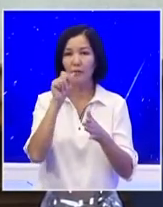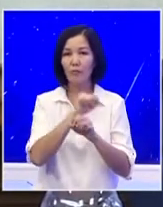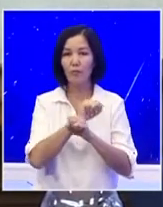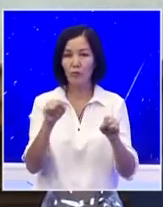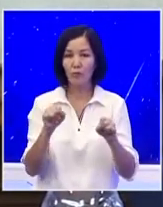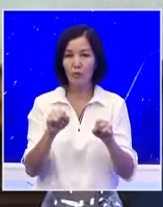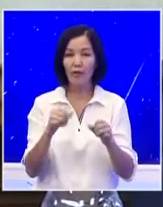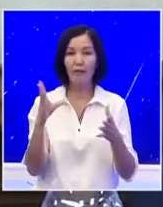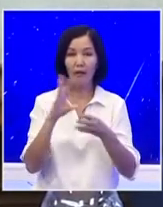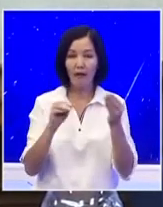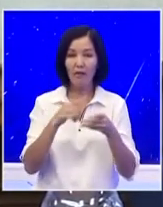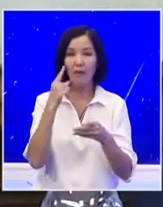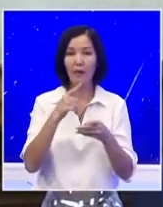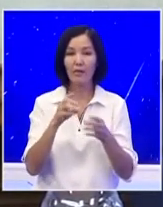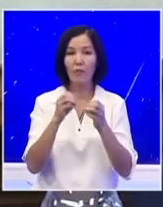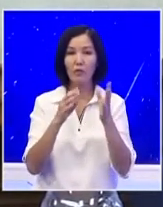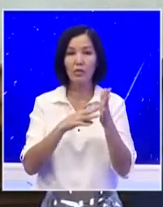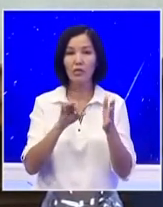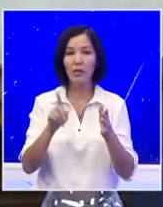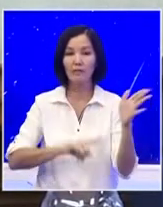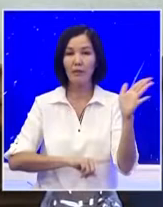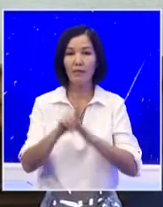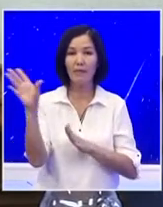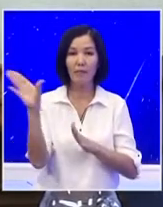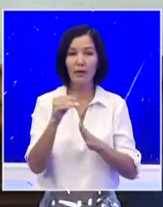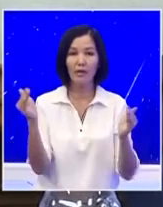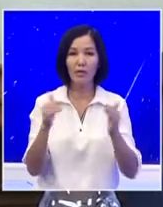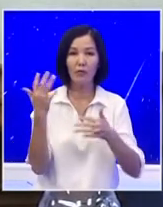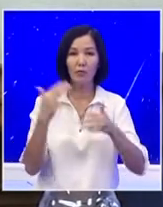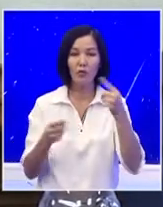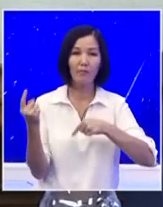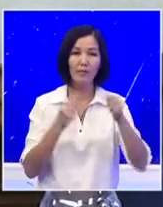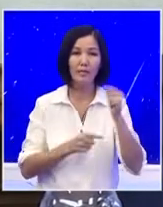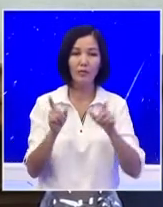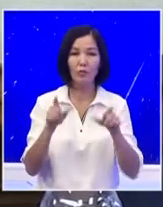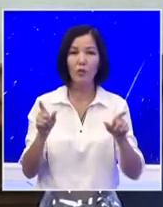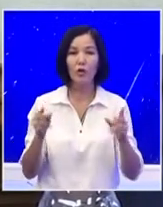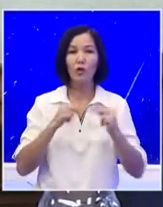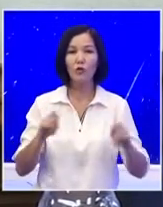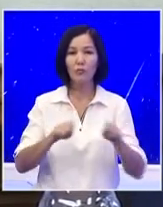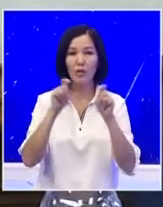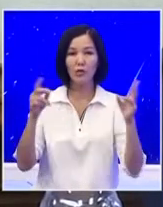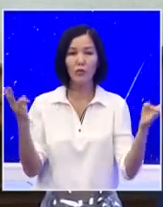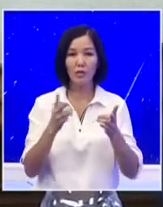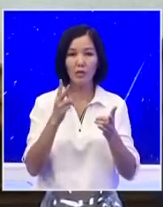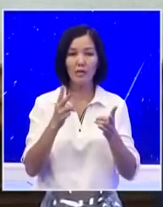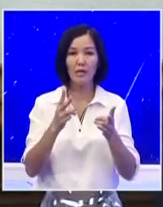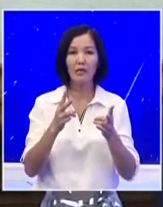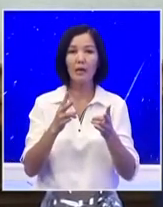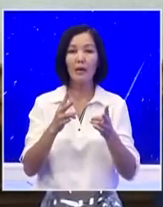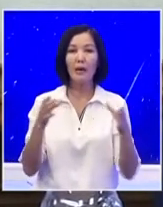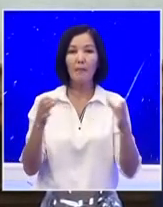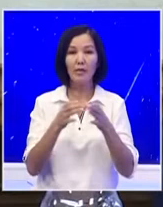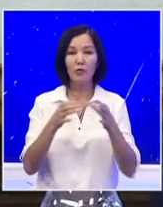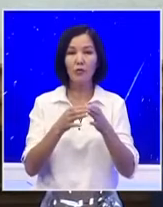қажет. Тағы да қайталап айтамын. 18 тамыздан бастап барлық шағын және орта бизнес өкілдері жұмысқа кірісулері қажет. Ол үшін мониторингтік топ